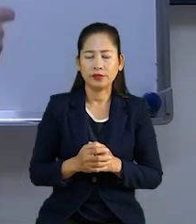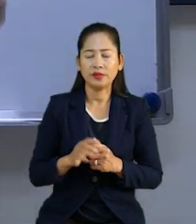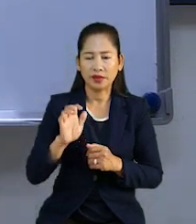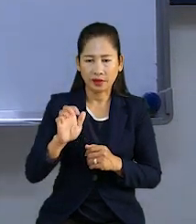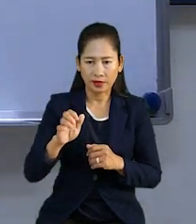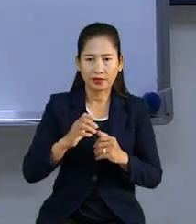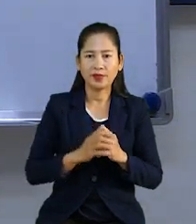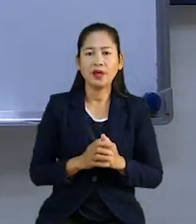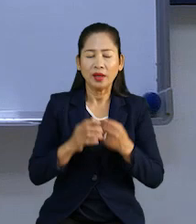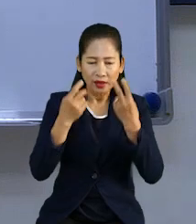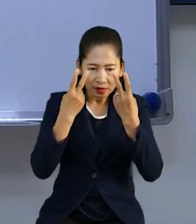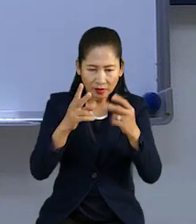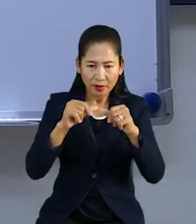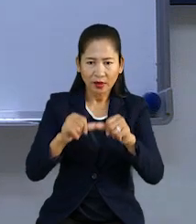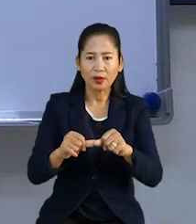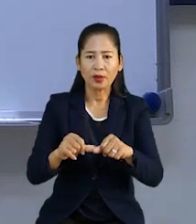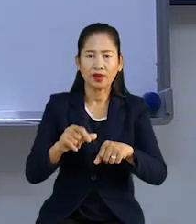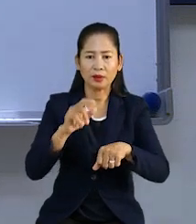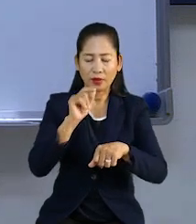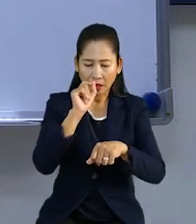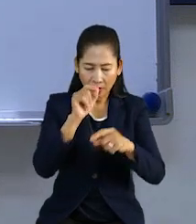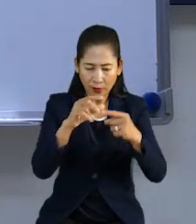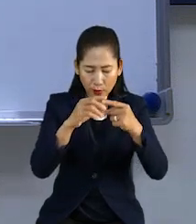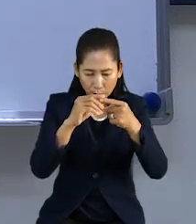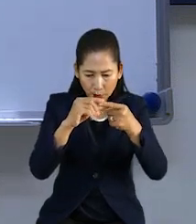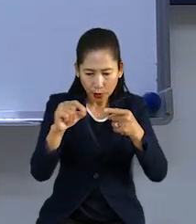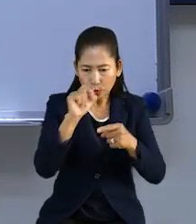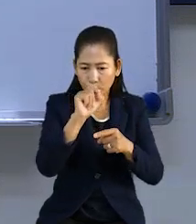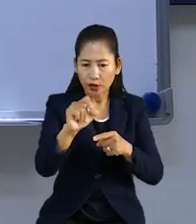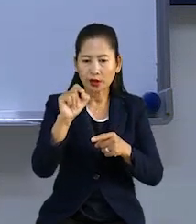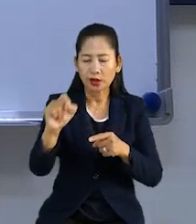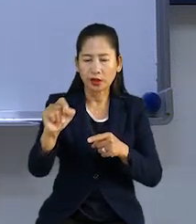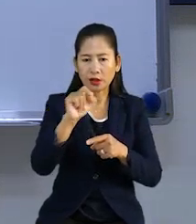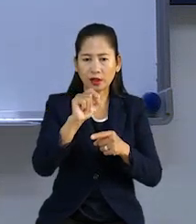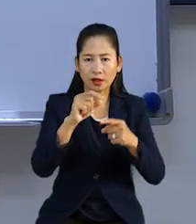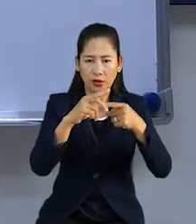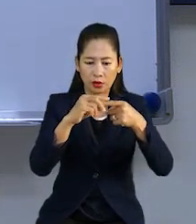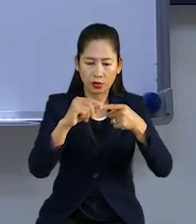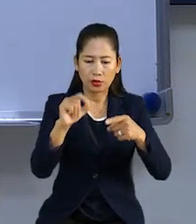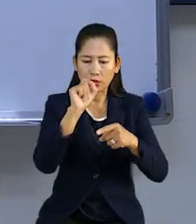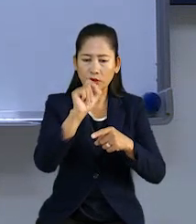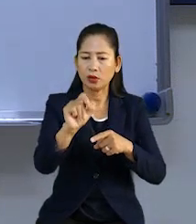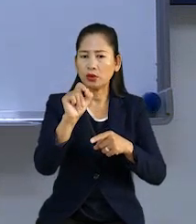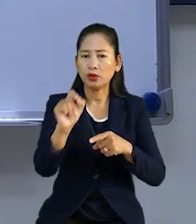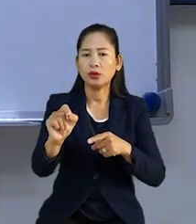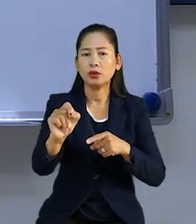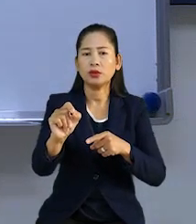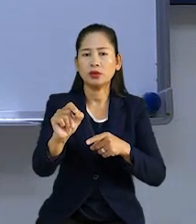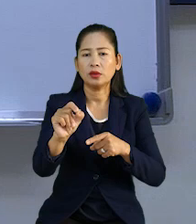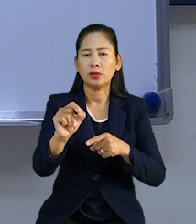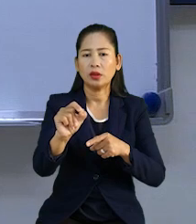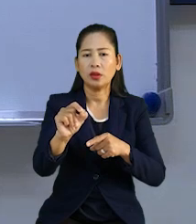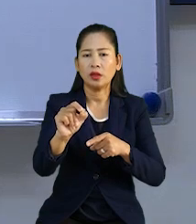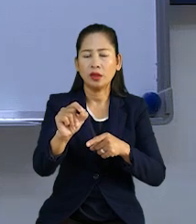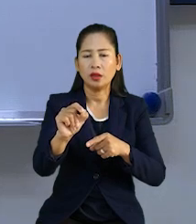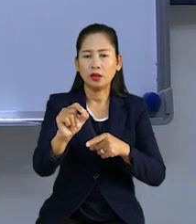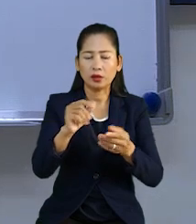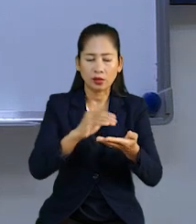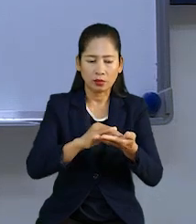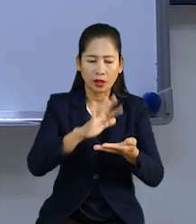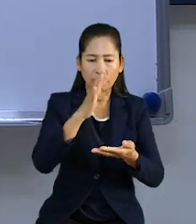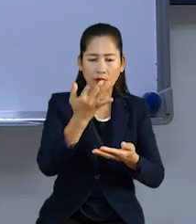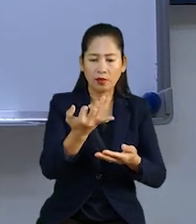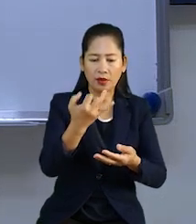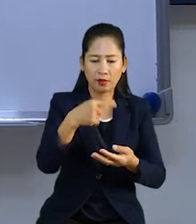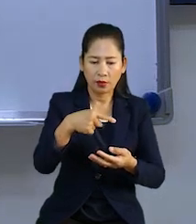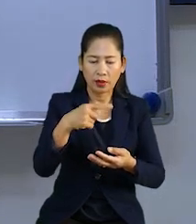Chà, dương mơ tỏ, mau từ lư à đại trật. Chẳng à đại trật nó cứ đầm lành phân